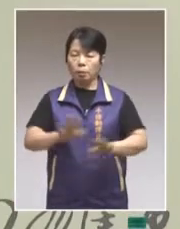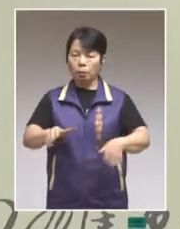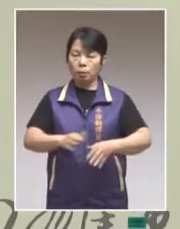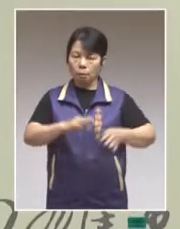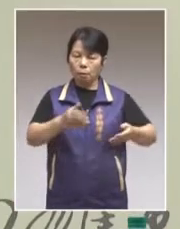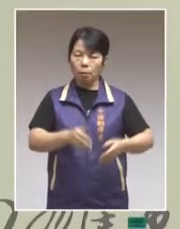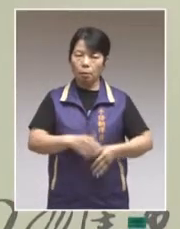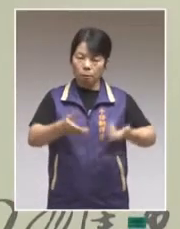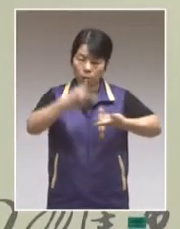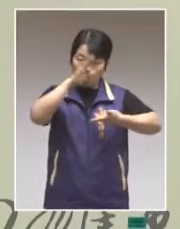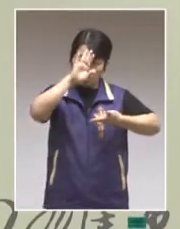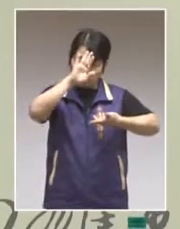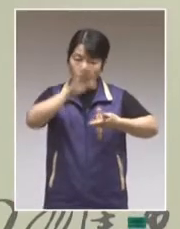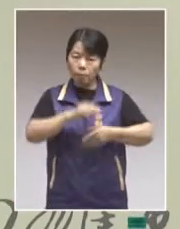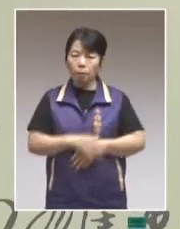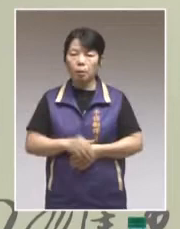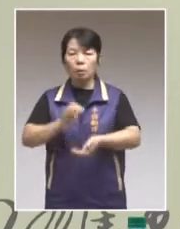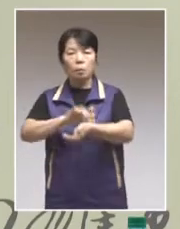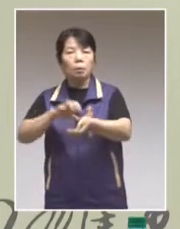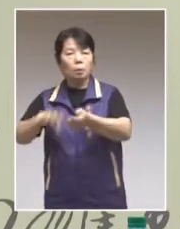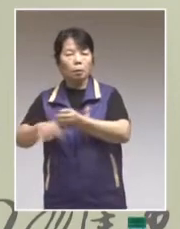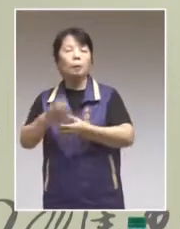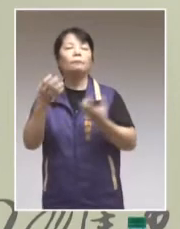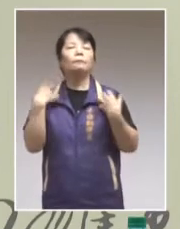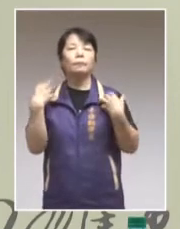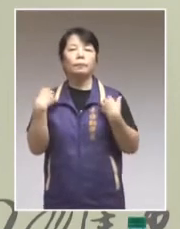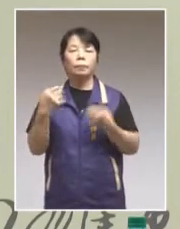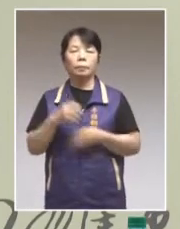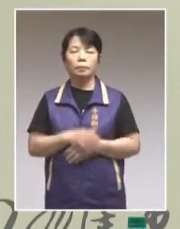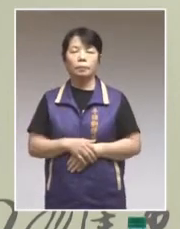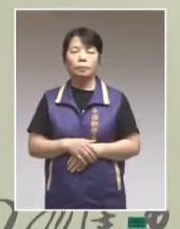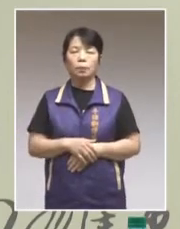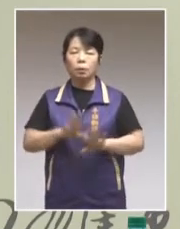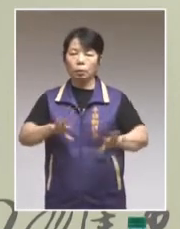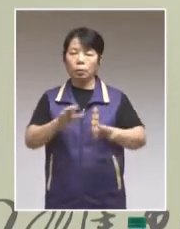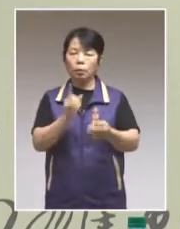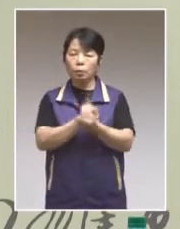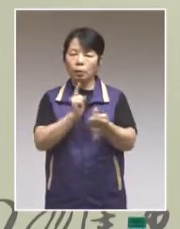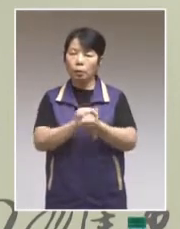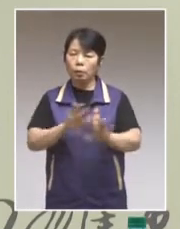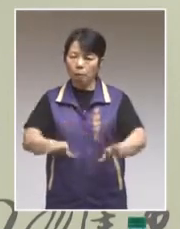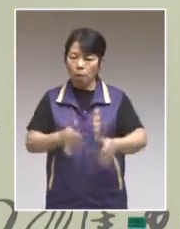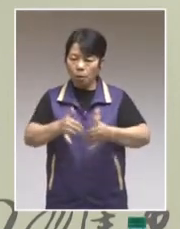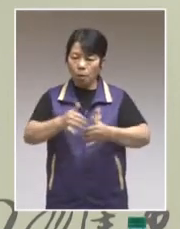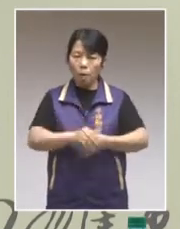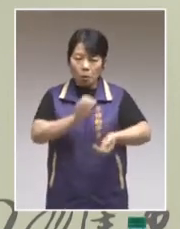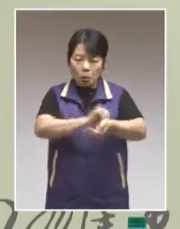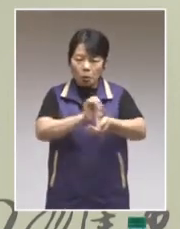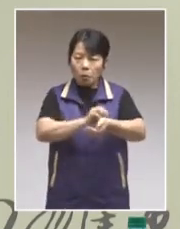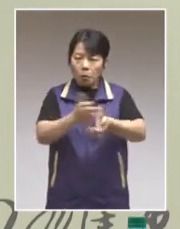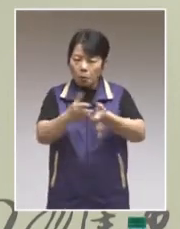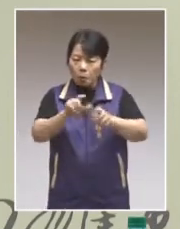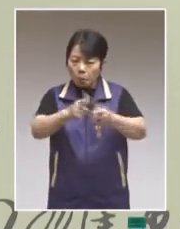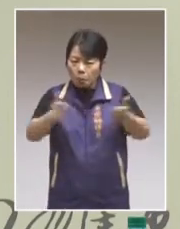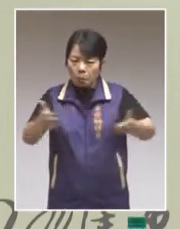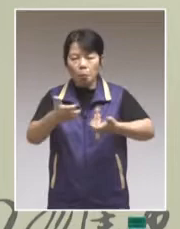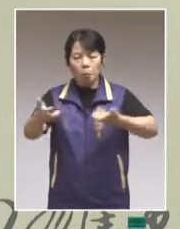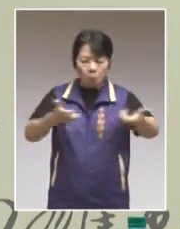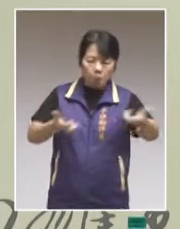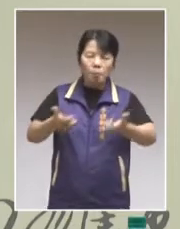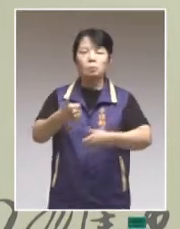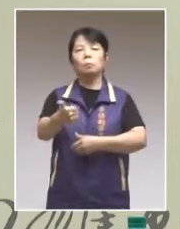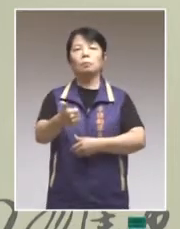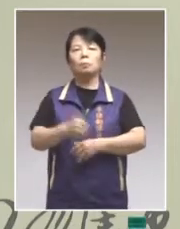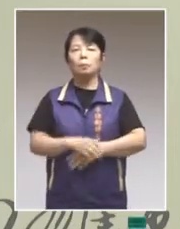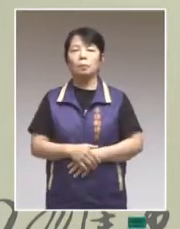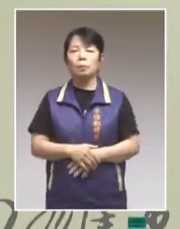症还是基层医疗来负责，这样才能够把我们的医疗量能够做最好的一个分配。那第二个